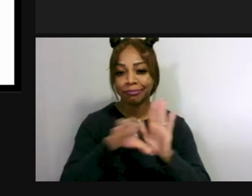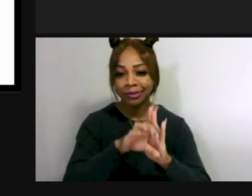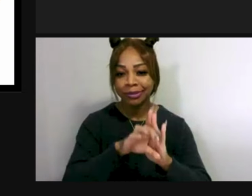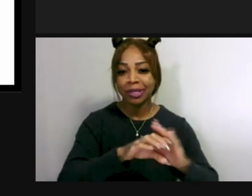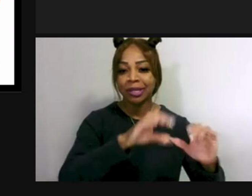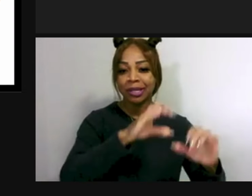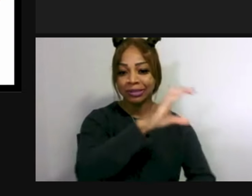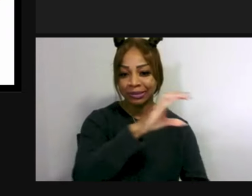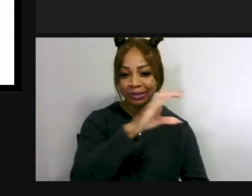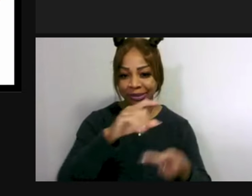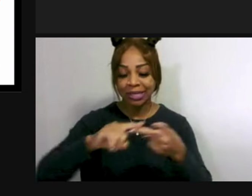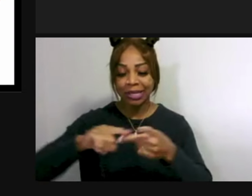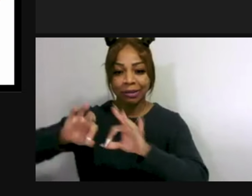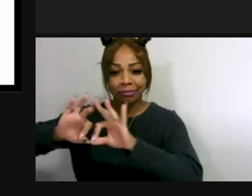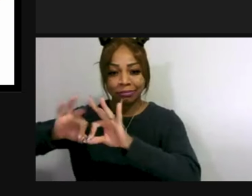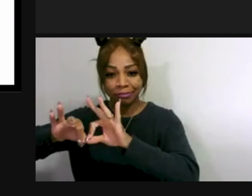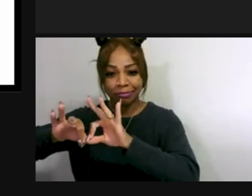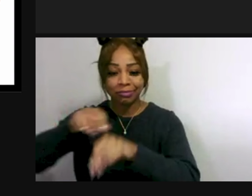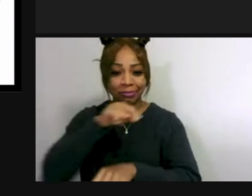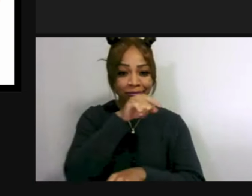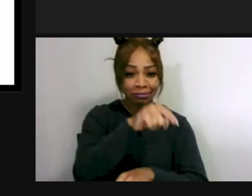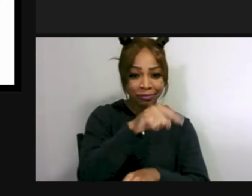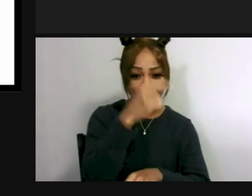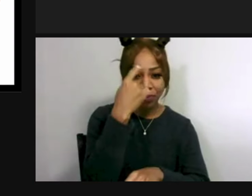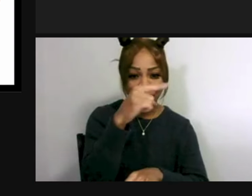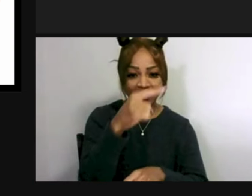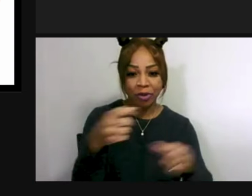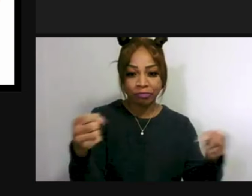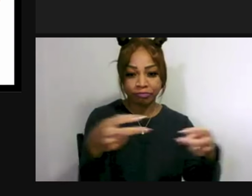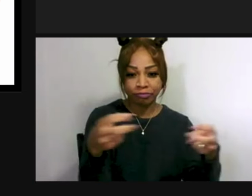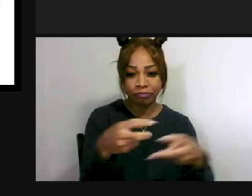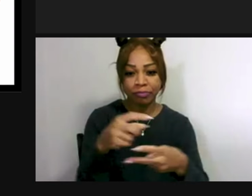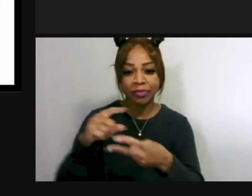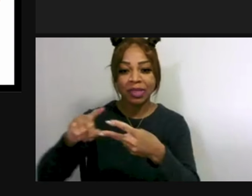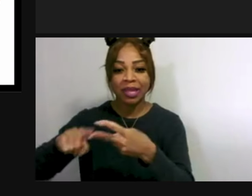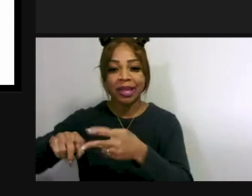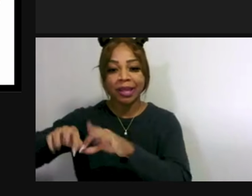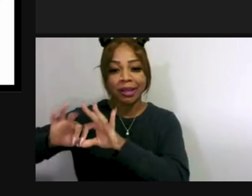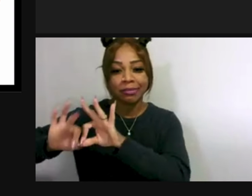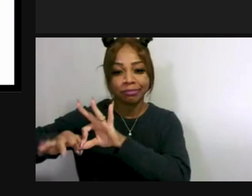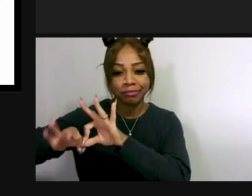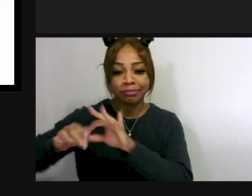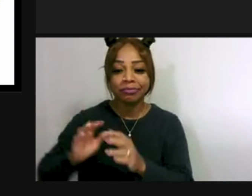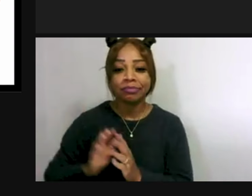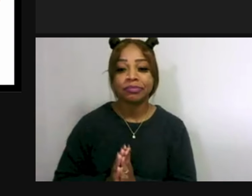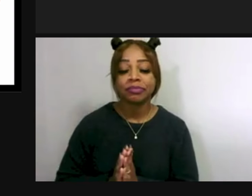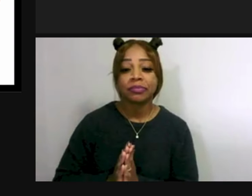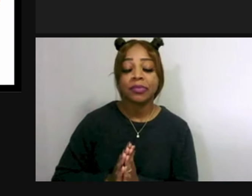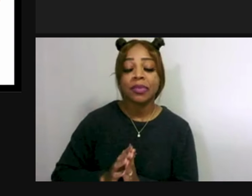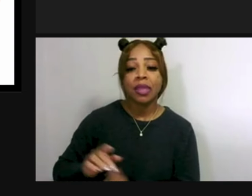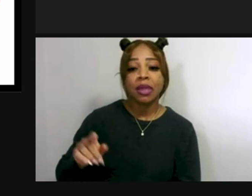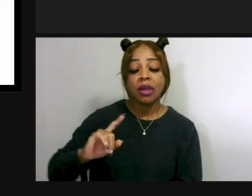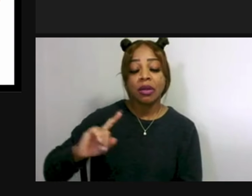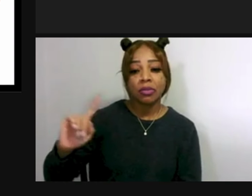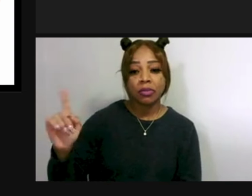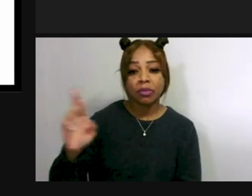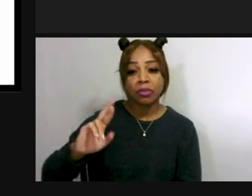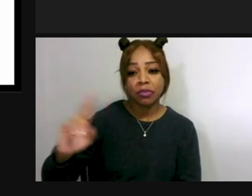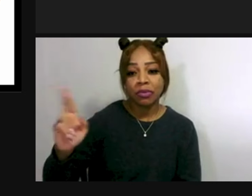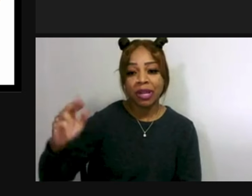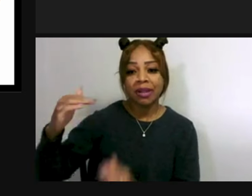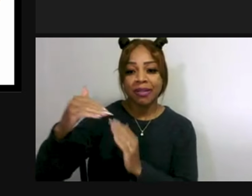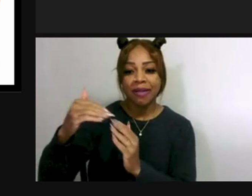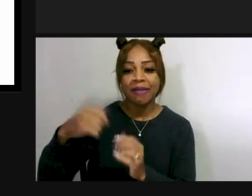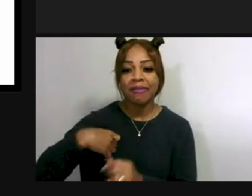L'une, c'est pour le sous-tritage. L'autre, c'est pour l'interprétation en langue des signes. Ils sont à gauche, en haut, et en